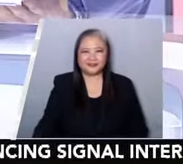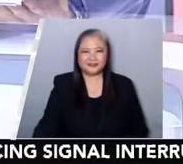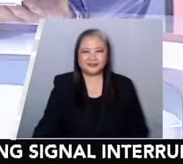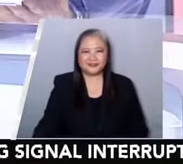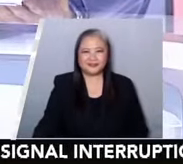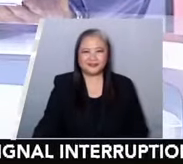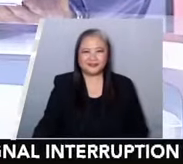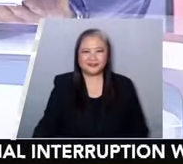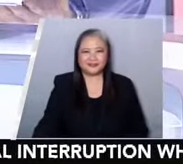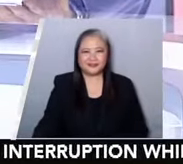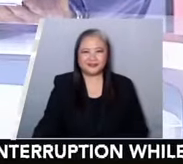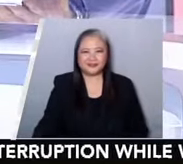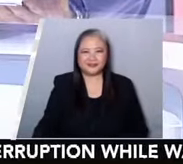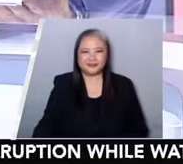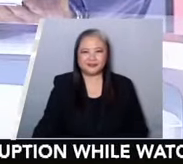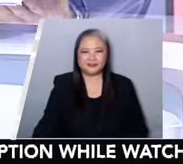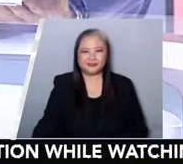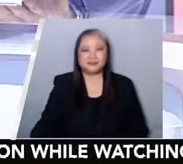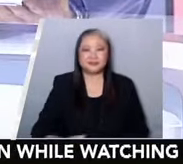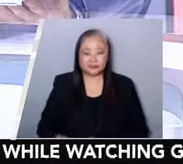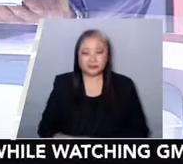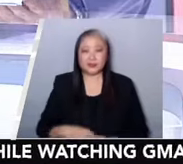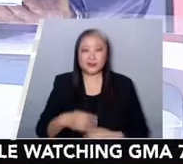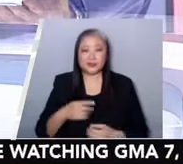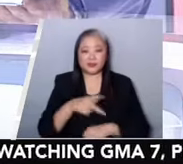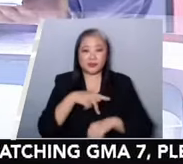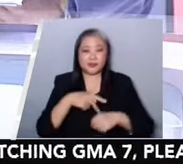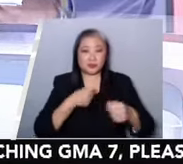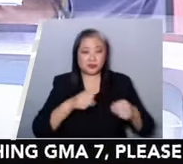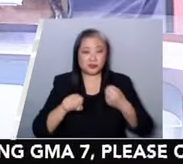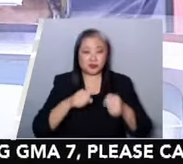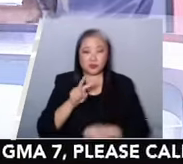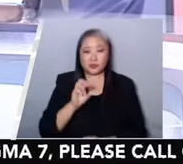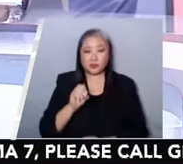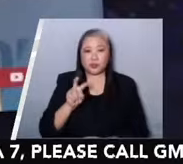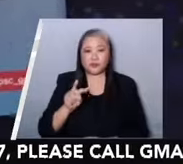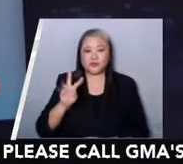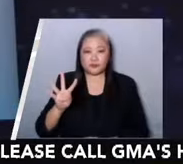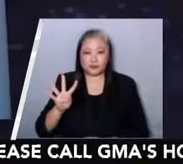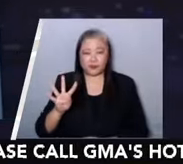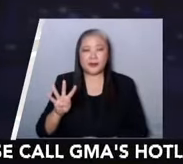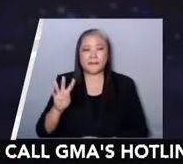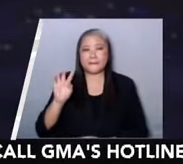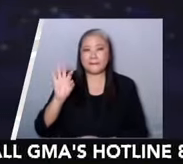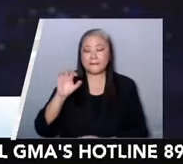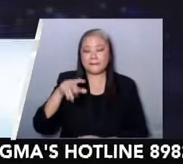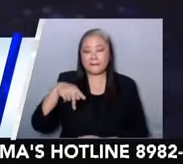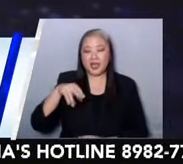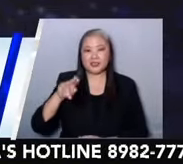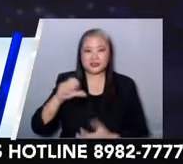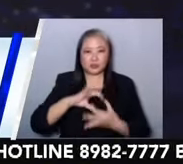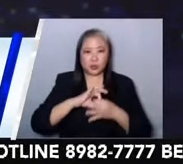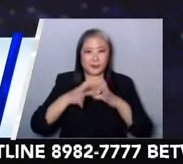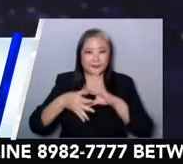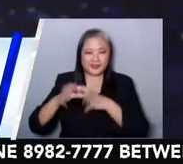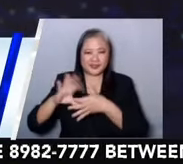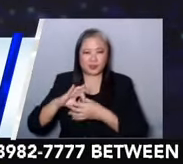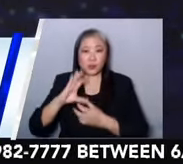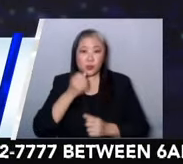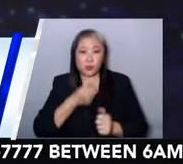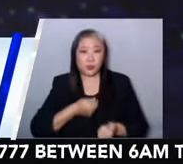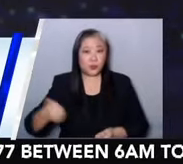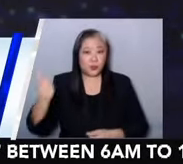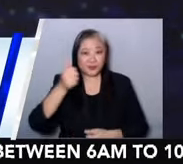Sampu na pambato ng Pilipinas sa 2024 Paris Olympics. Una nag-qualify ang Filipino Olympian pole vaulter na si EJ